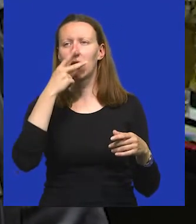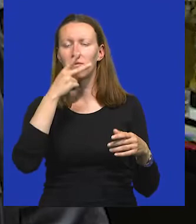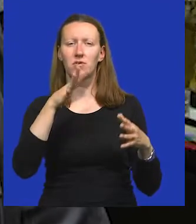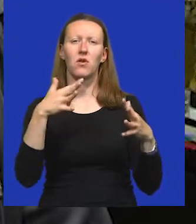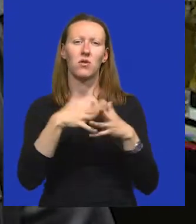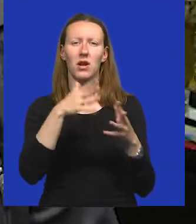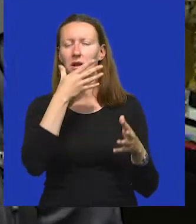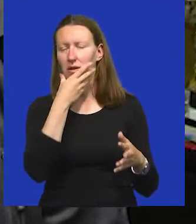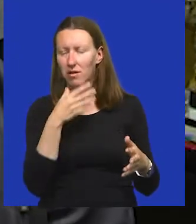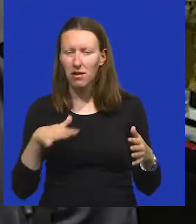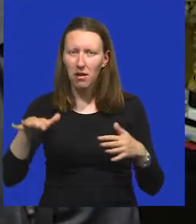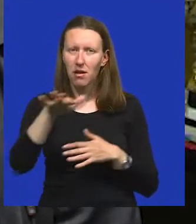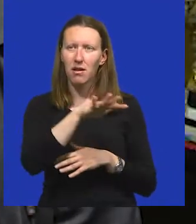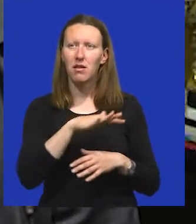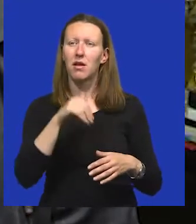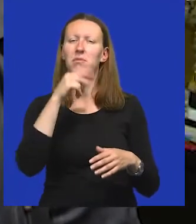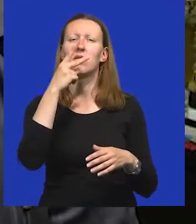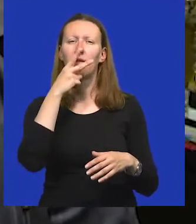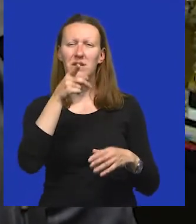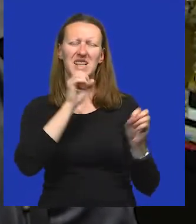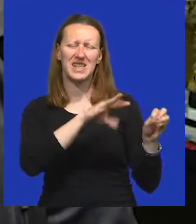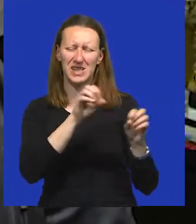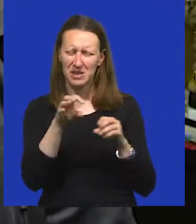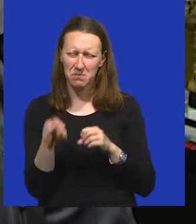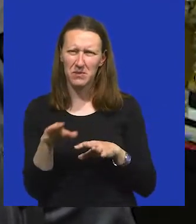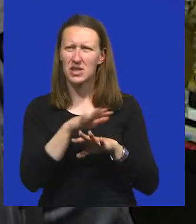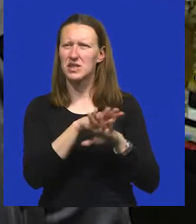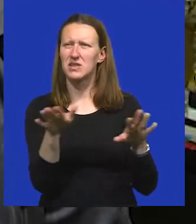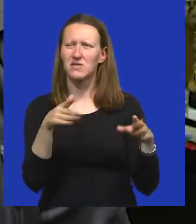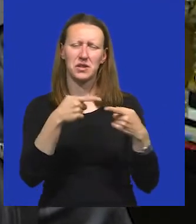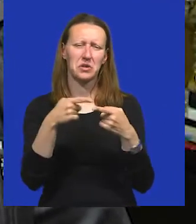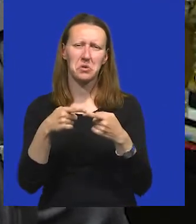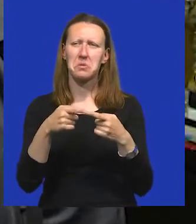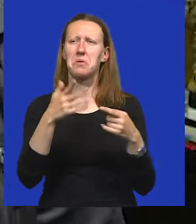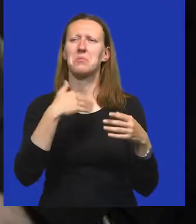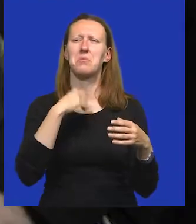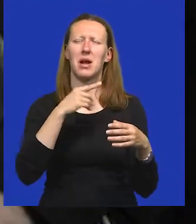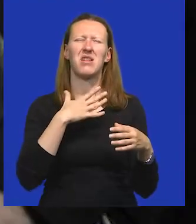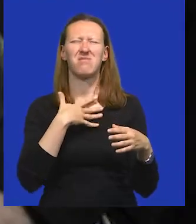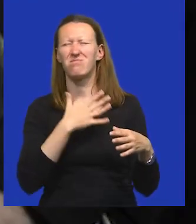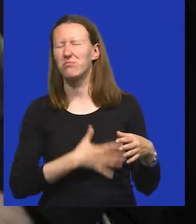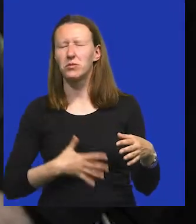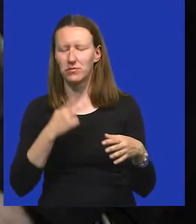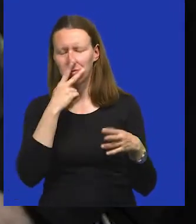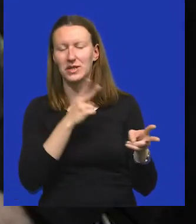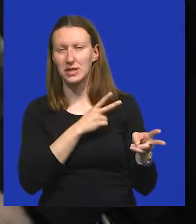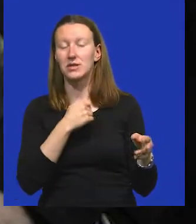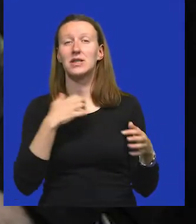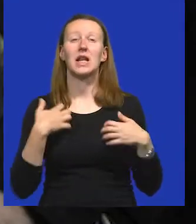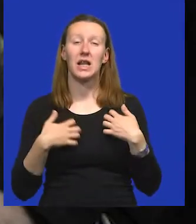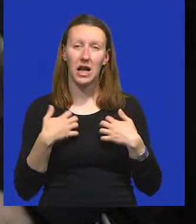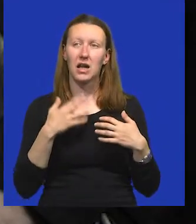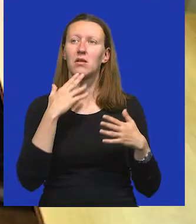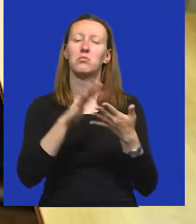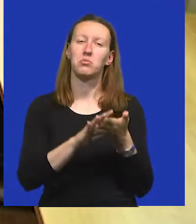perché vedere una città così bella e vedi questa immondizia per tutti i cantoni un po' mi fa male, sono sincera.